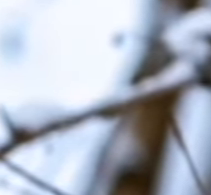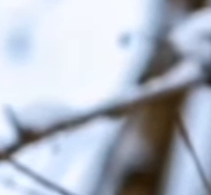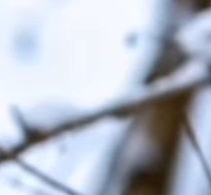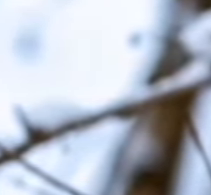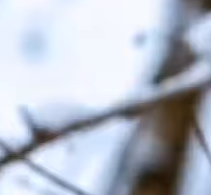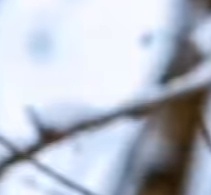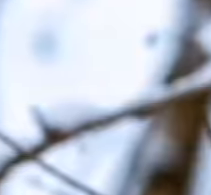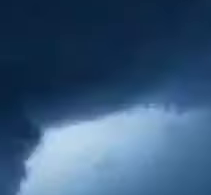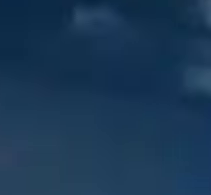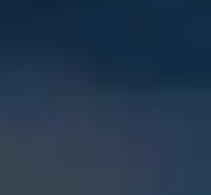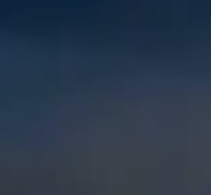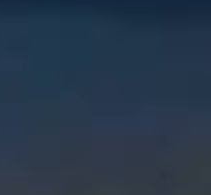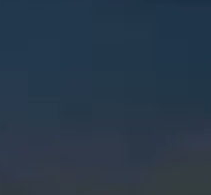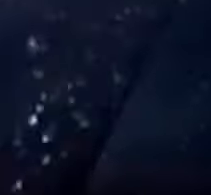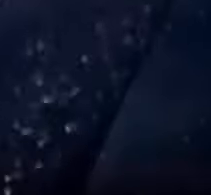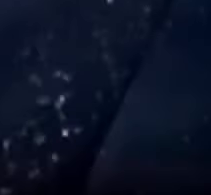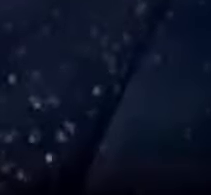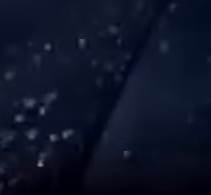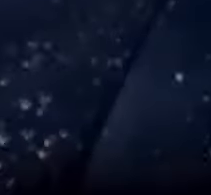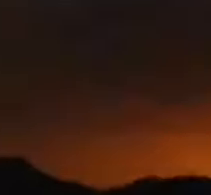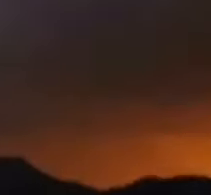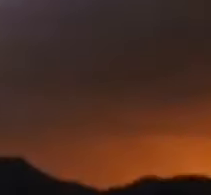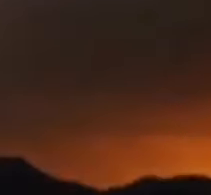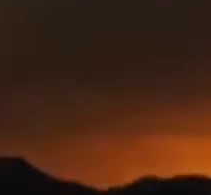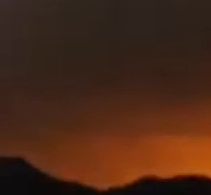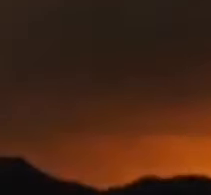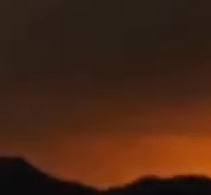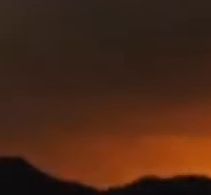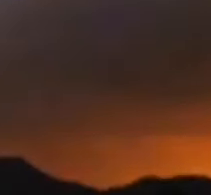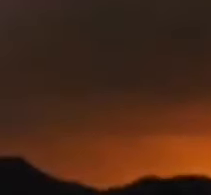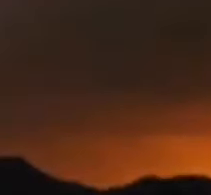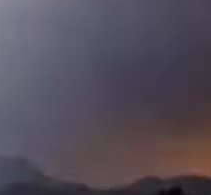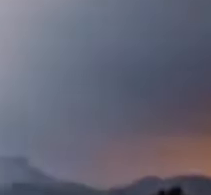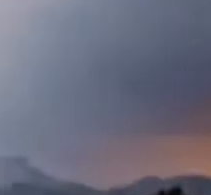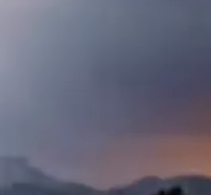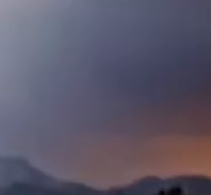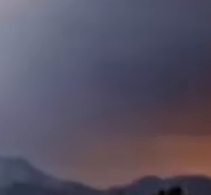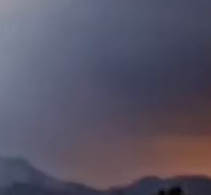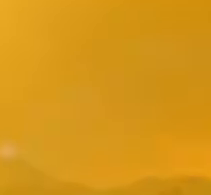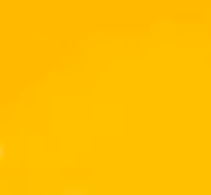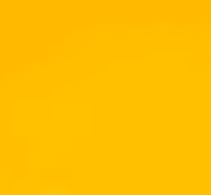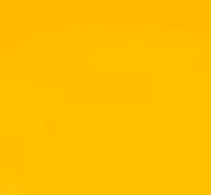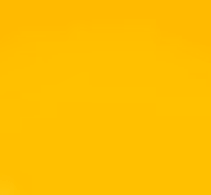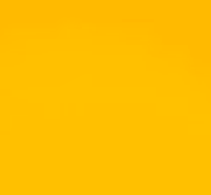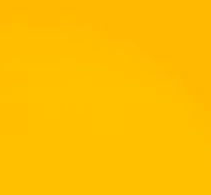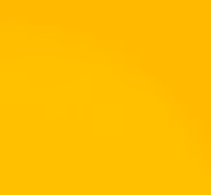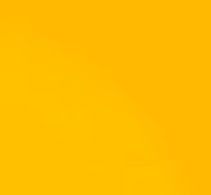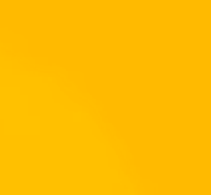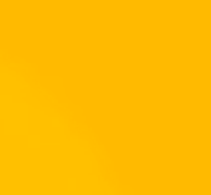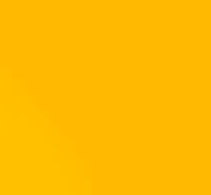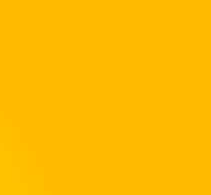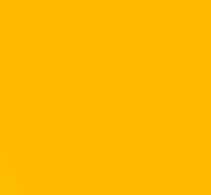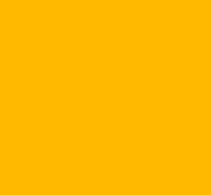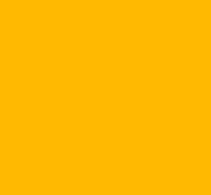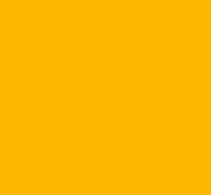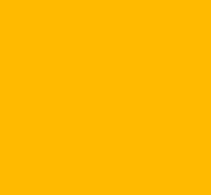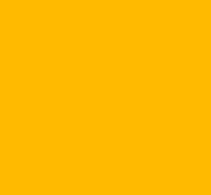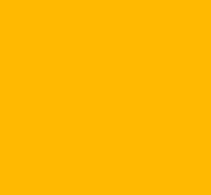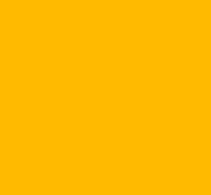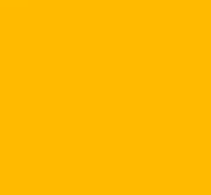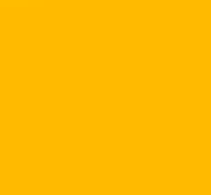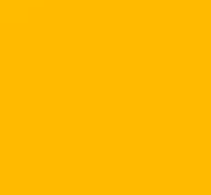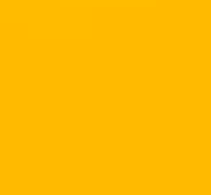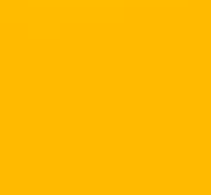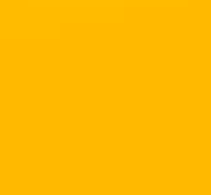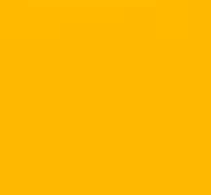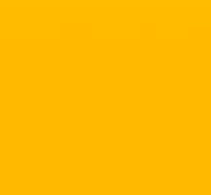Simo selitulu benilethelwa baka MTN Business. Noma simo selitulu senjani, MTN Business yikhona ukusiza